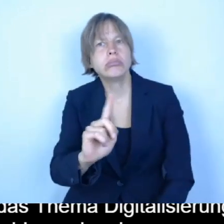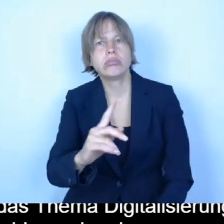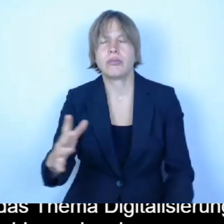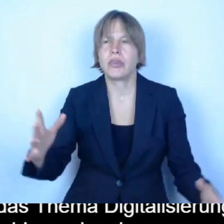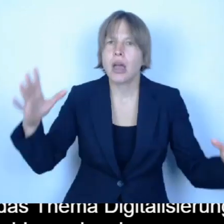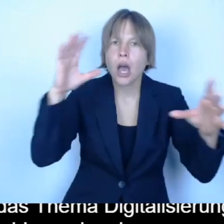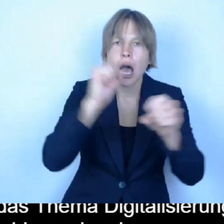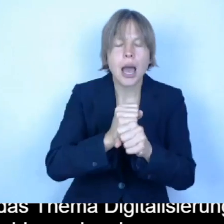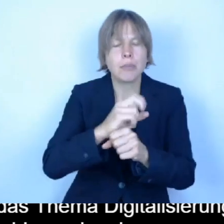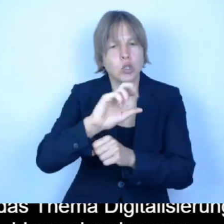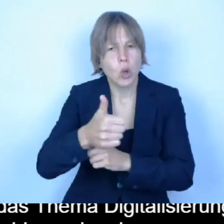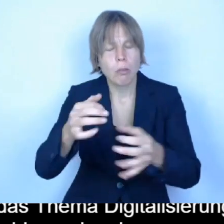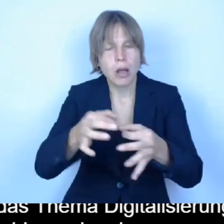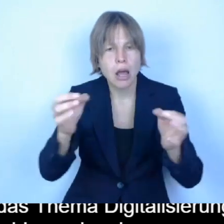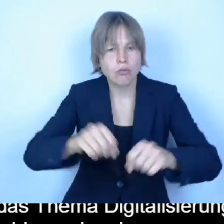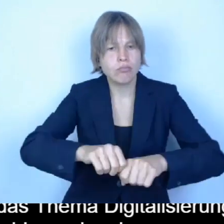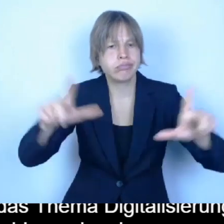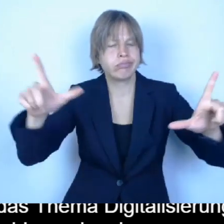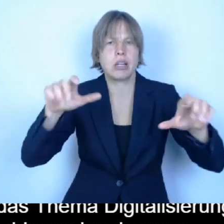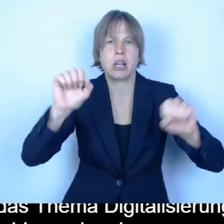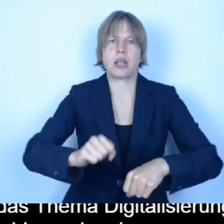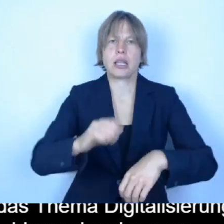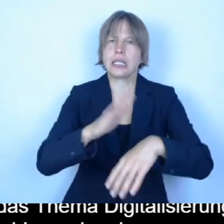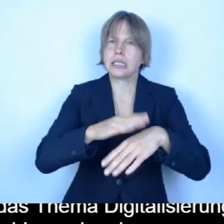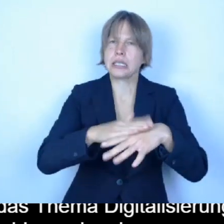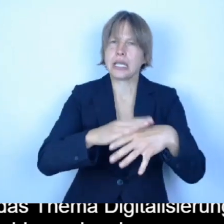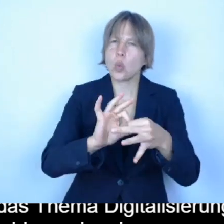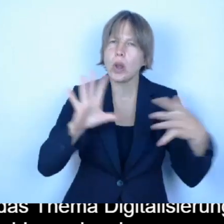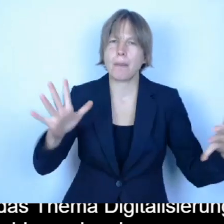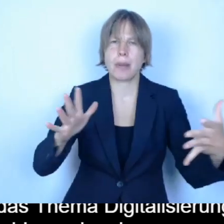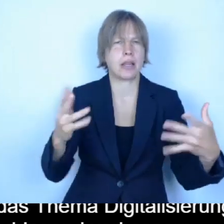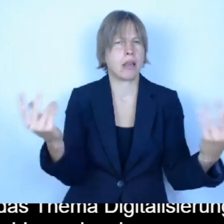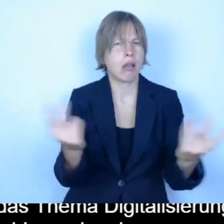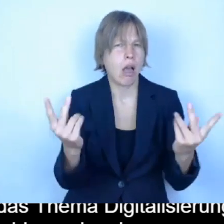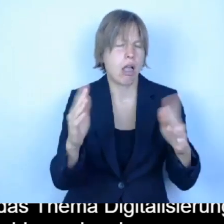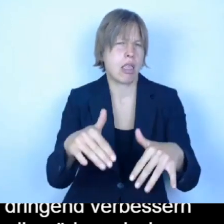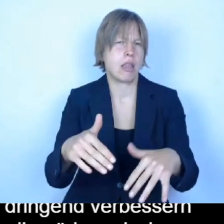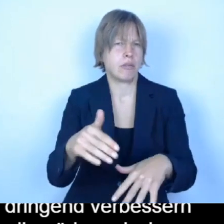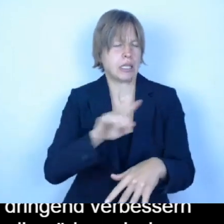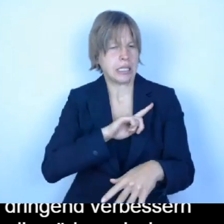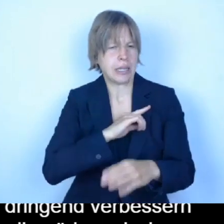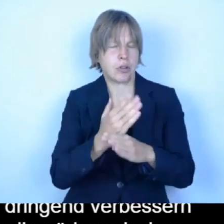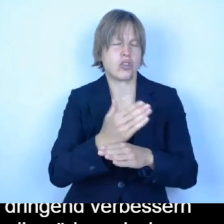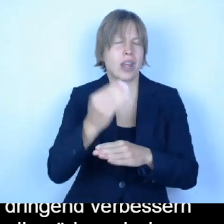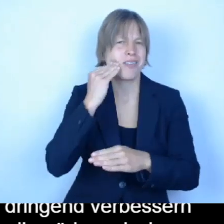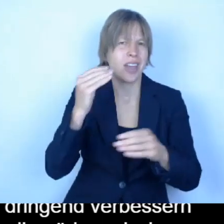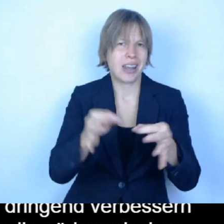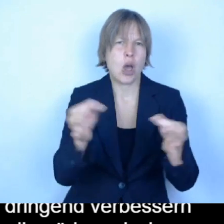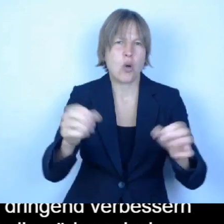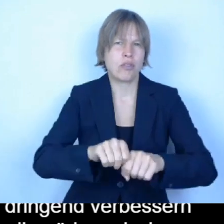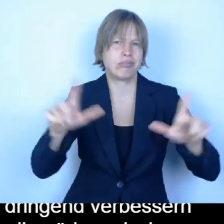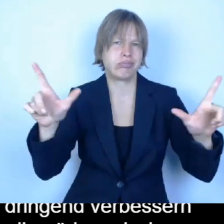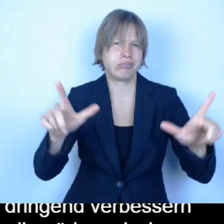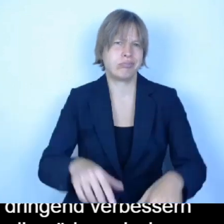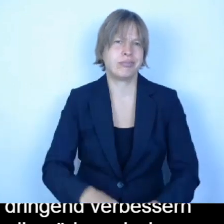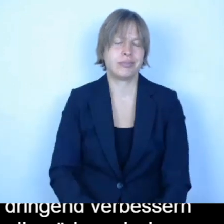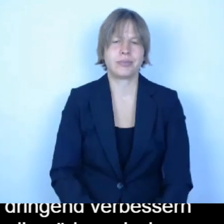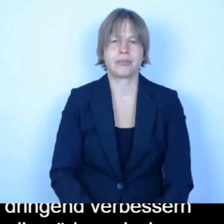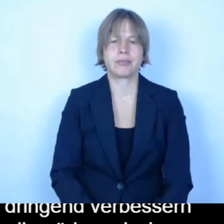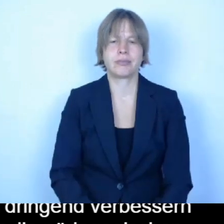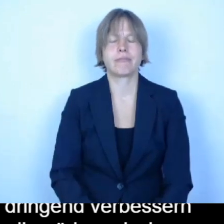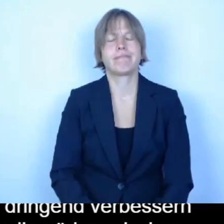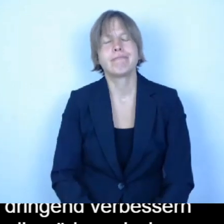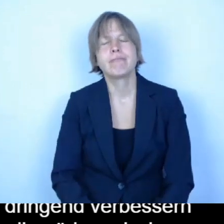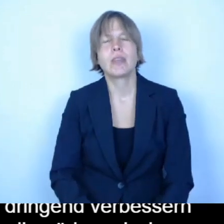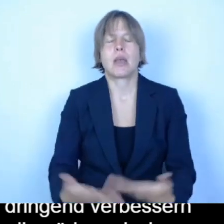Satz, die Schulfamilie insgesamt und auch gerade auch die Lehrerinnen und Lehrerverbände und die Eltern sind da